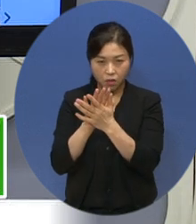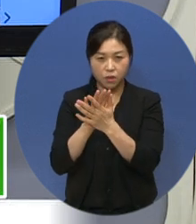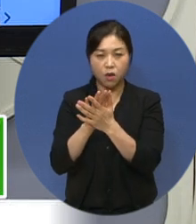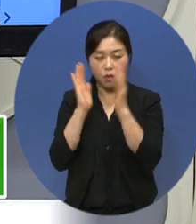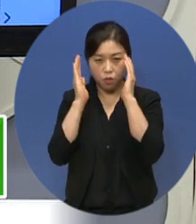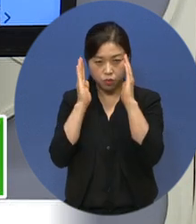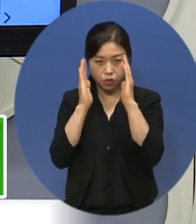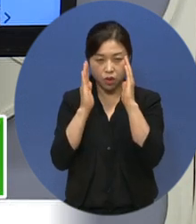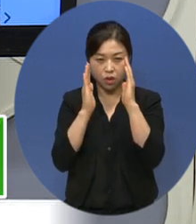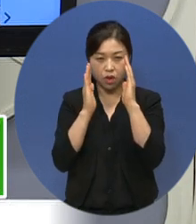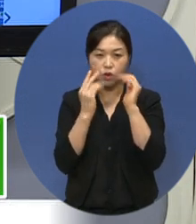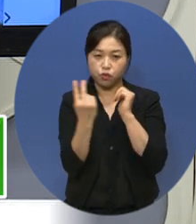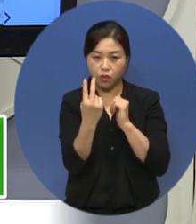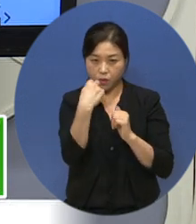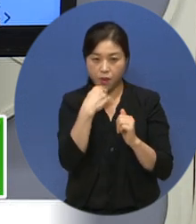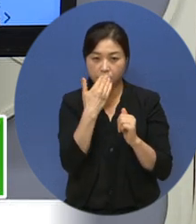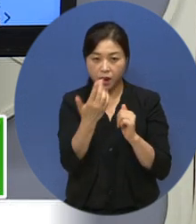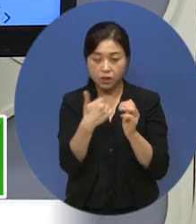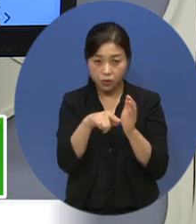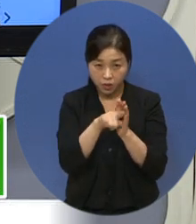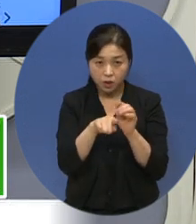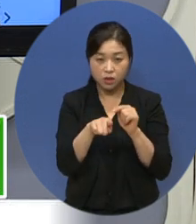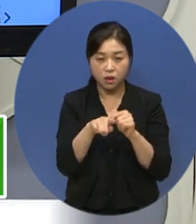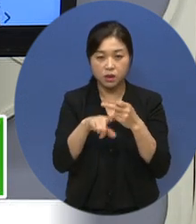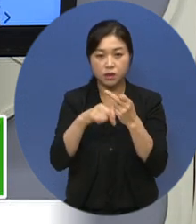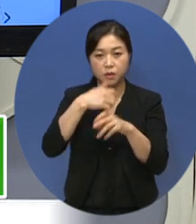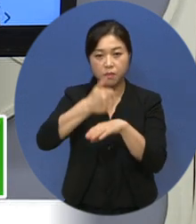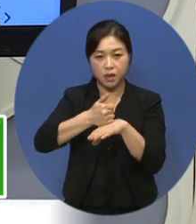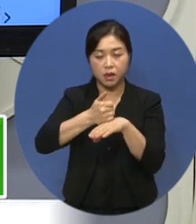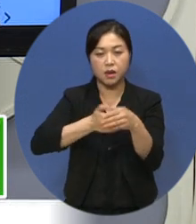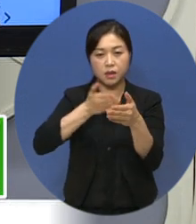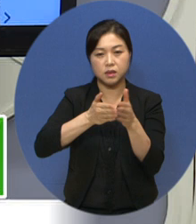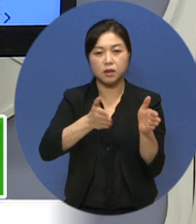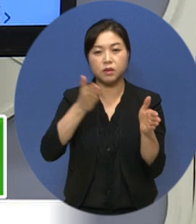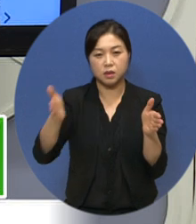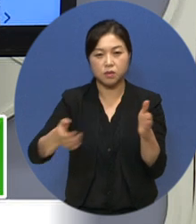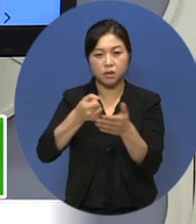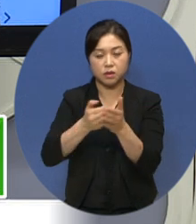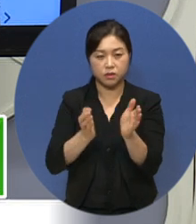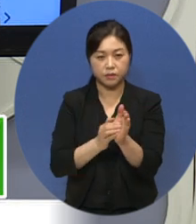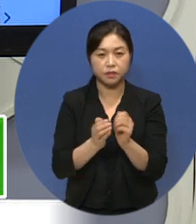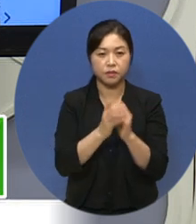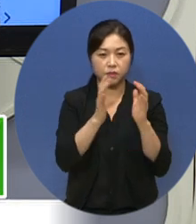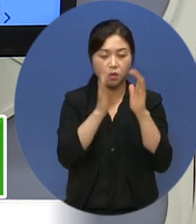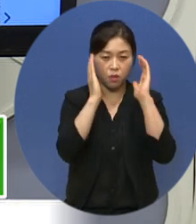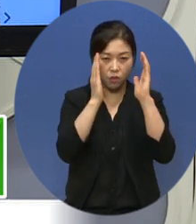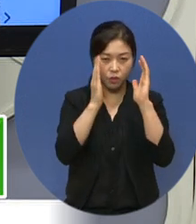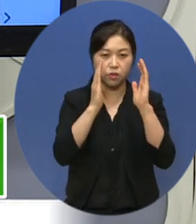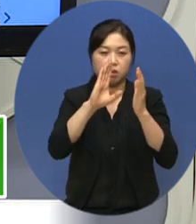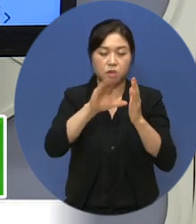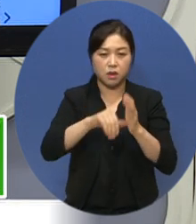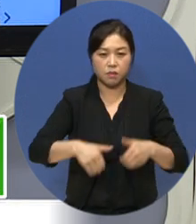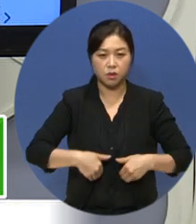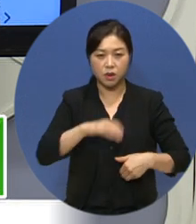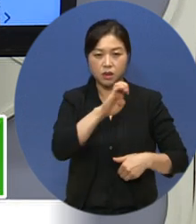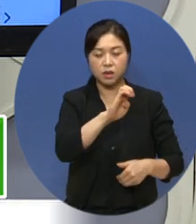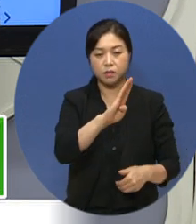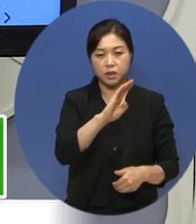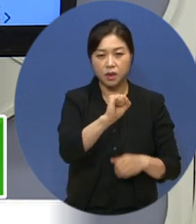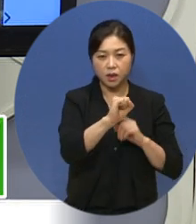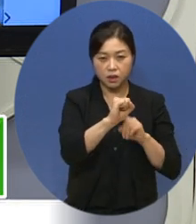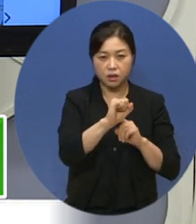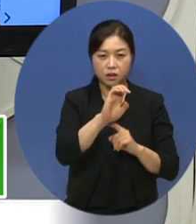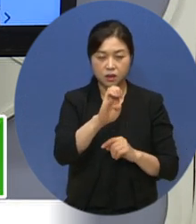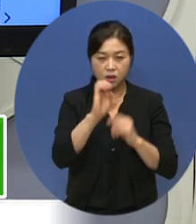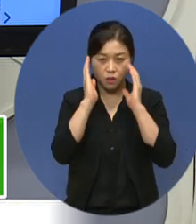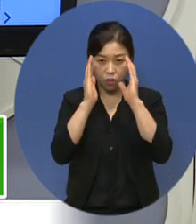있도록 연말까지 추가 연장하기로 했습니다 온라인 수업의 필수적인 ebs 2 학습 더